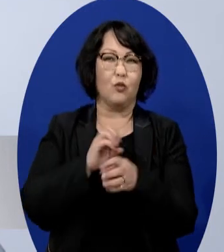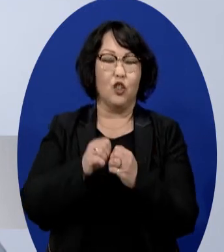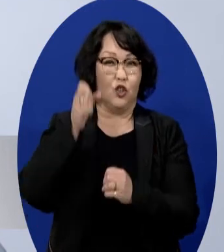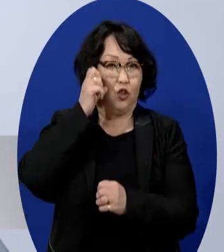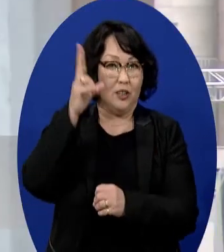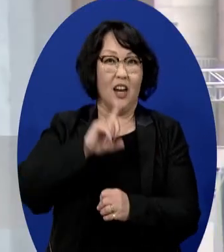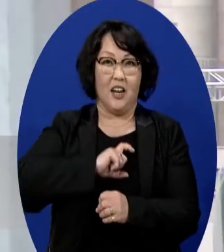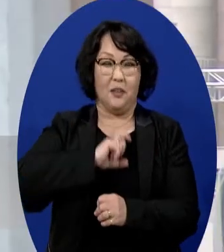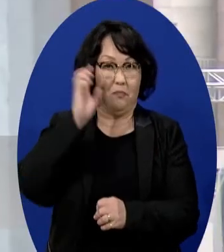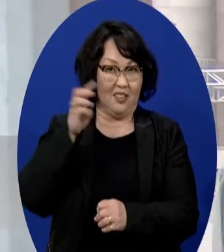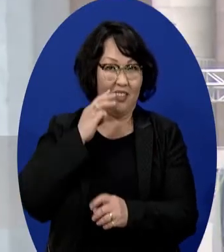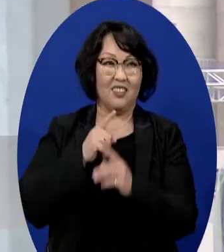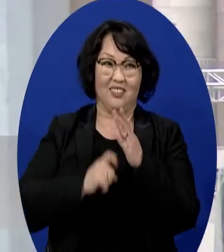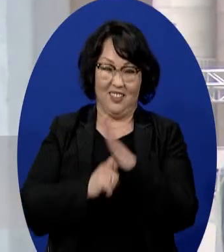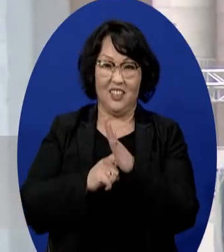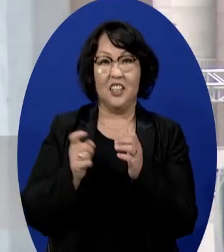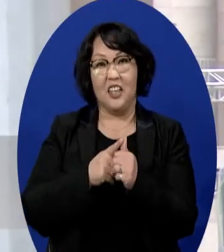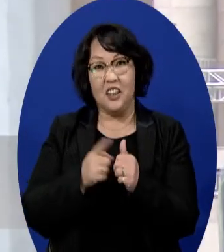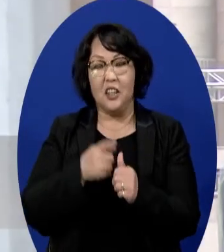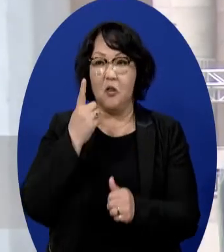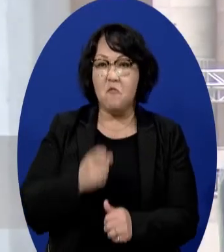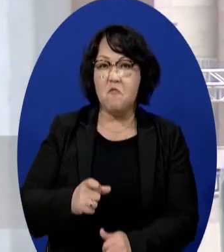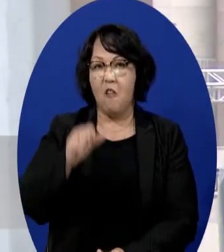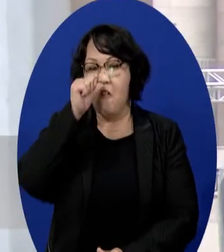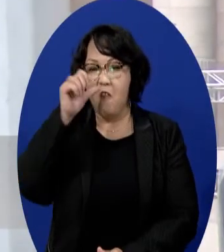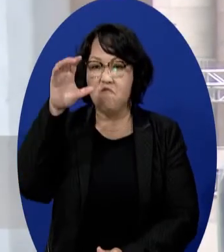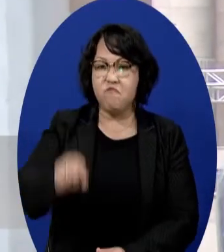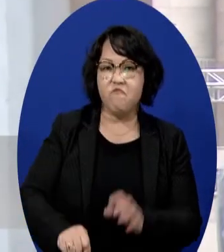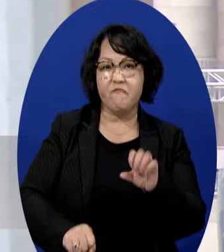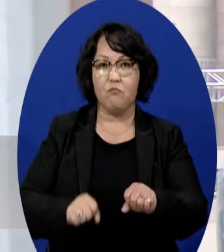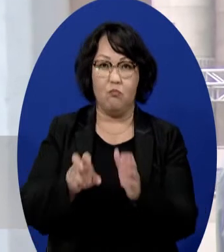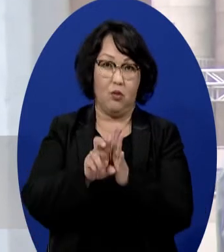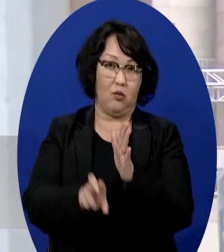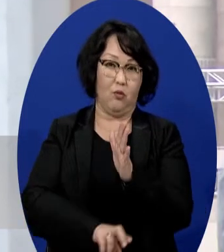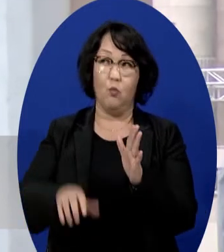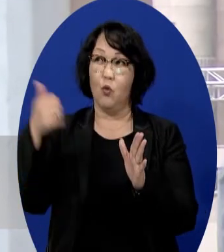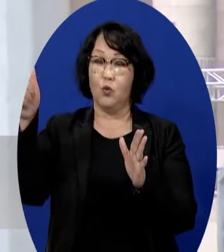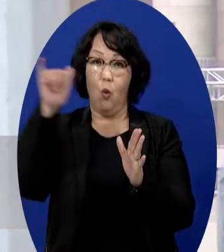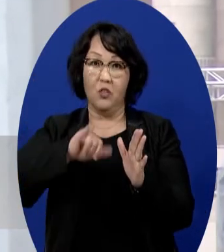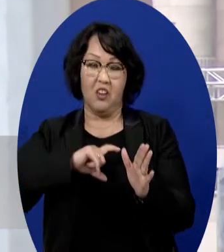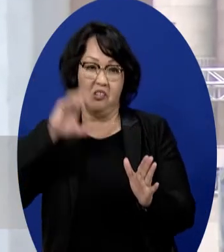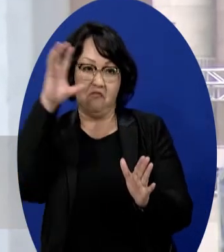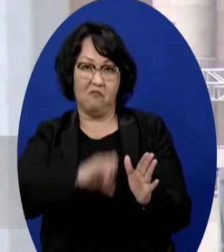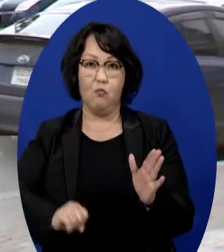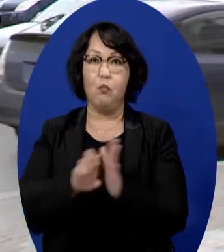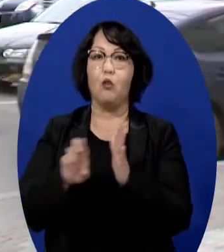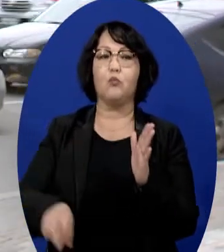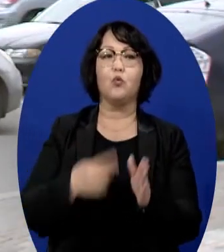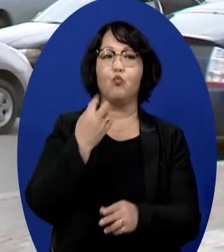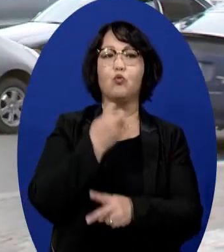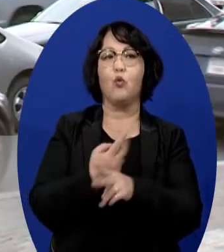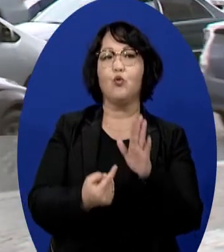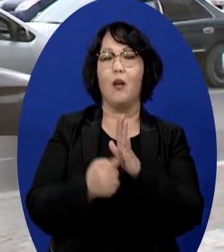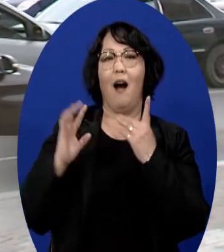мэдлийг хязгаарлсан. Хэн нэгний дарангуйлал бусад улс орны нөлөөнд орохгүй тулд үндсэн хуулиараа суурь хамгаалалтаа босгосон гэсэн үг. Тиймээс